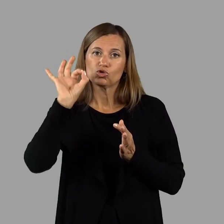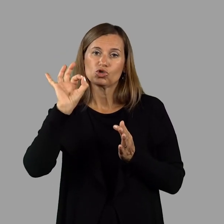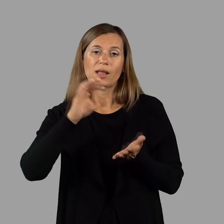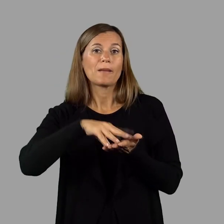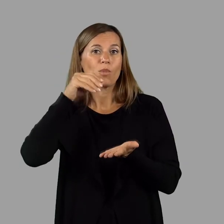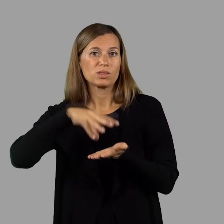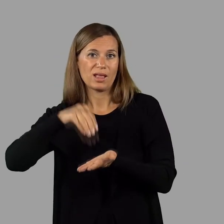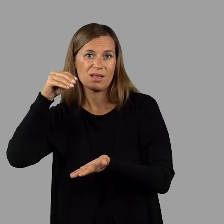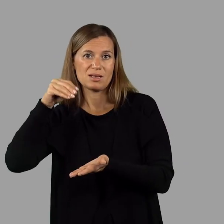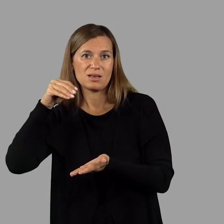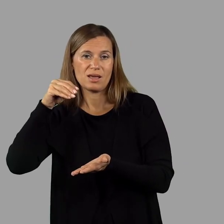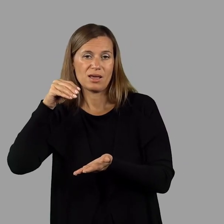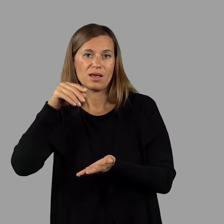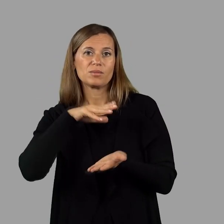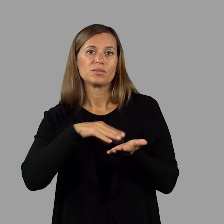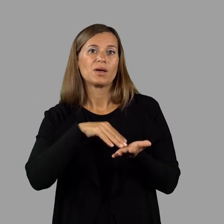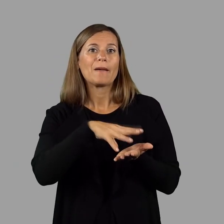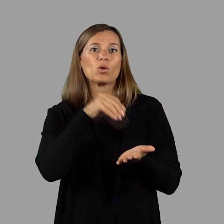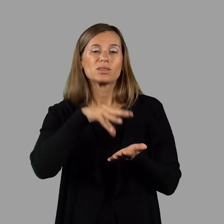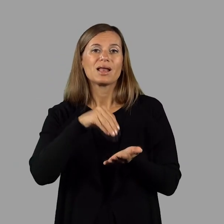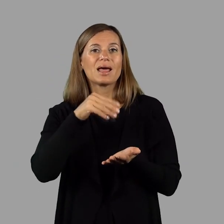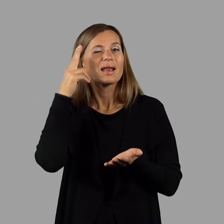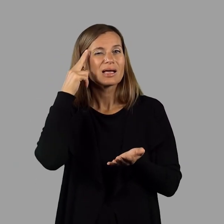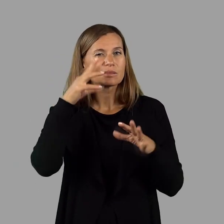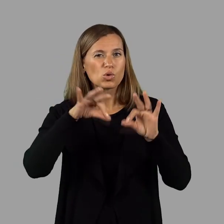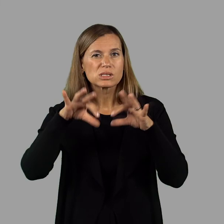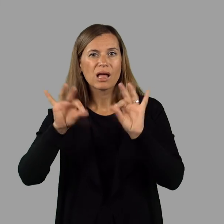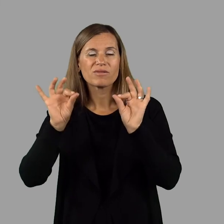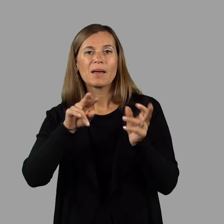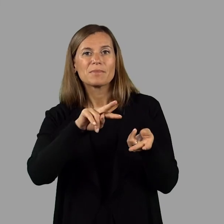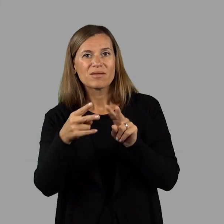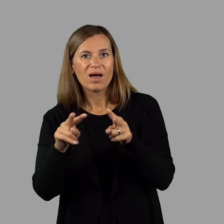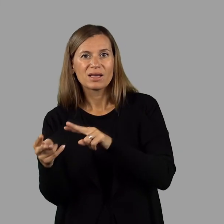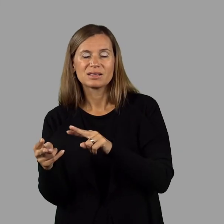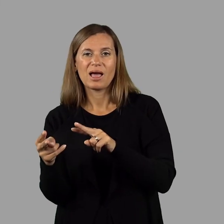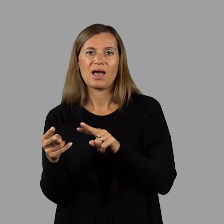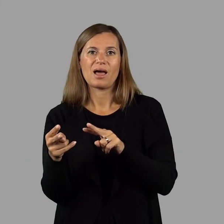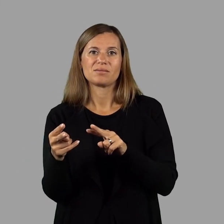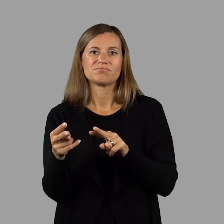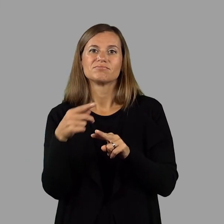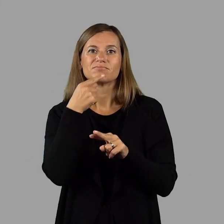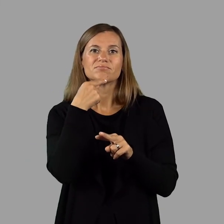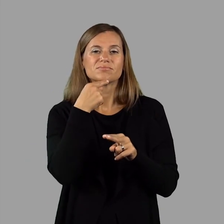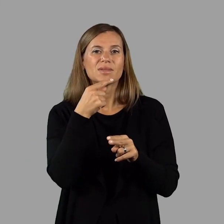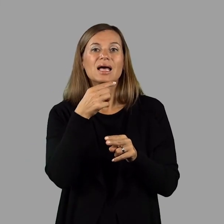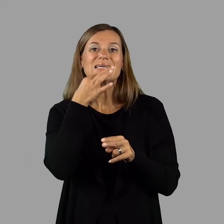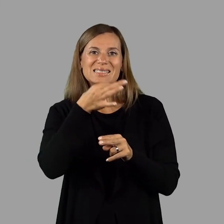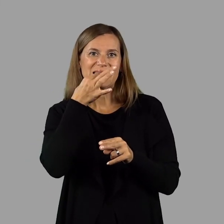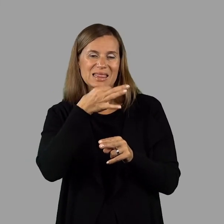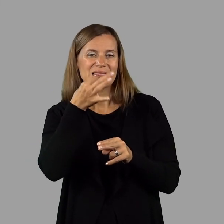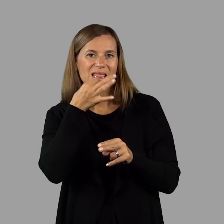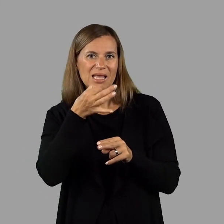izboljšati modele, torej modele razpoznave, prevajanja in sinteze in gotovo